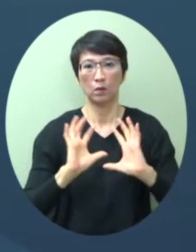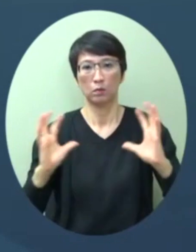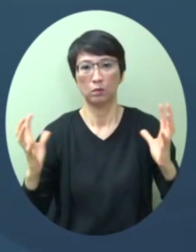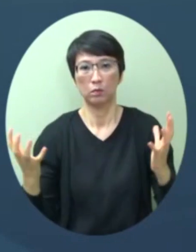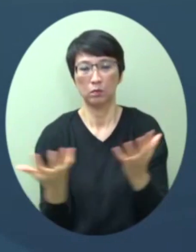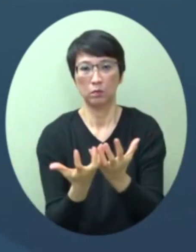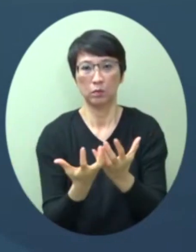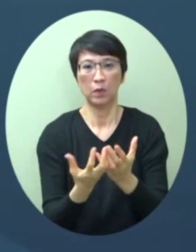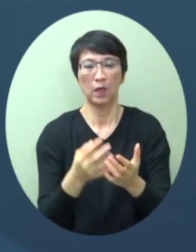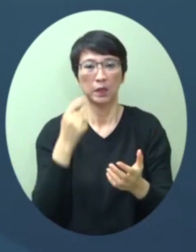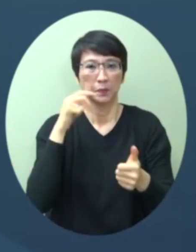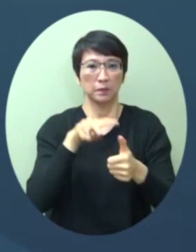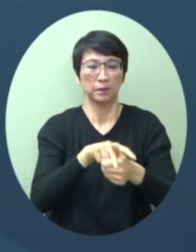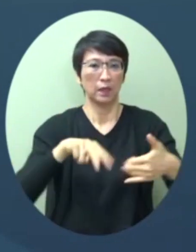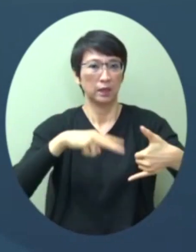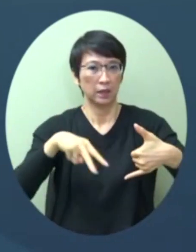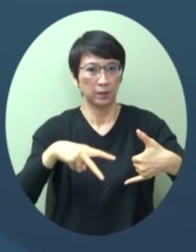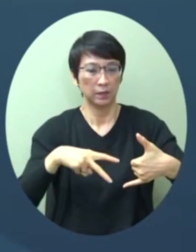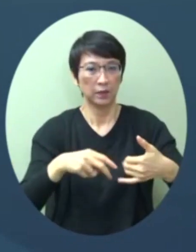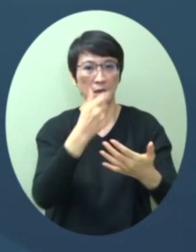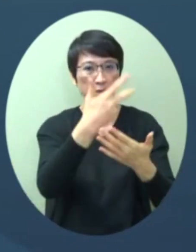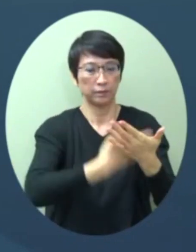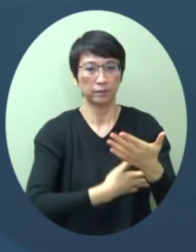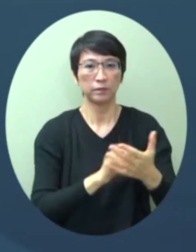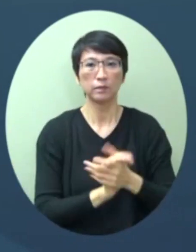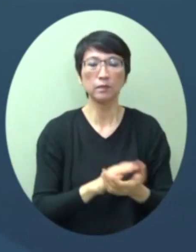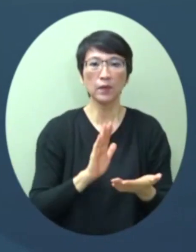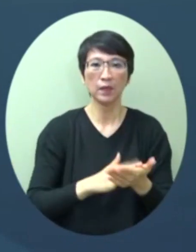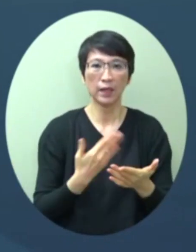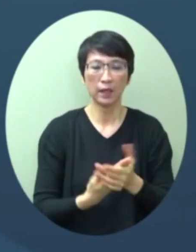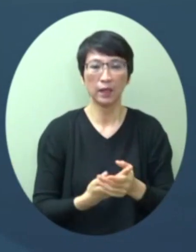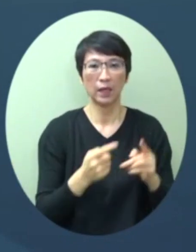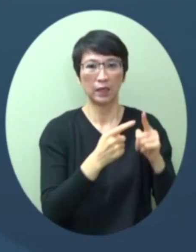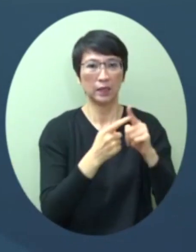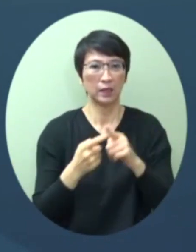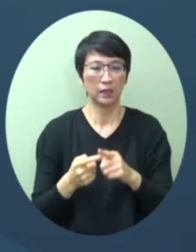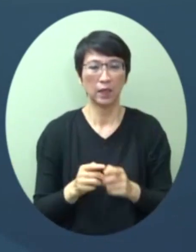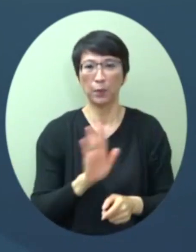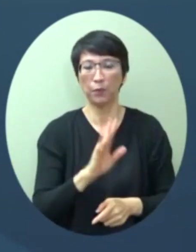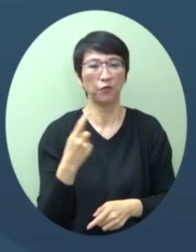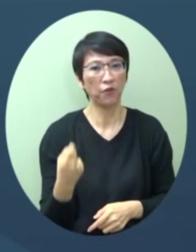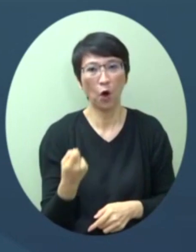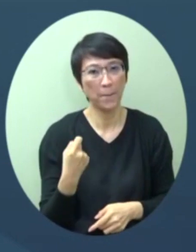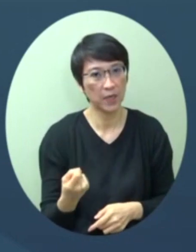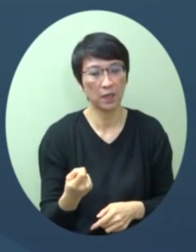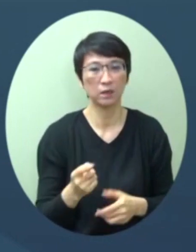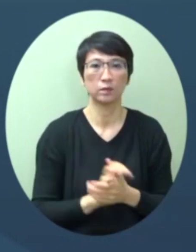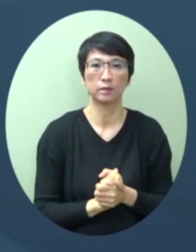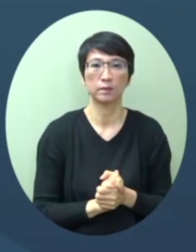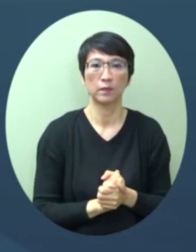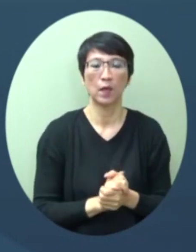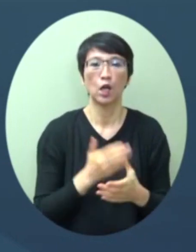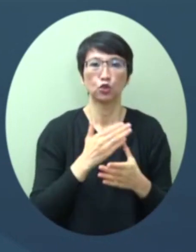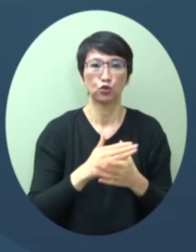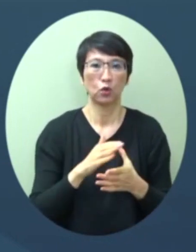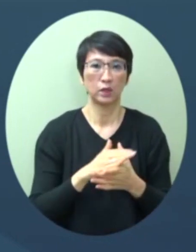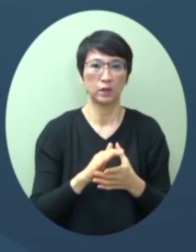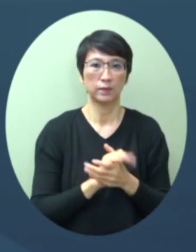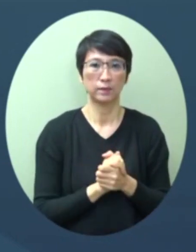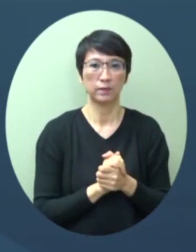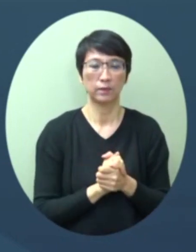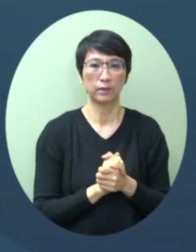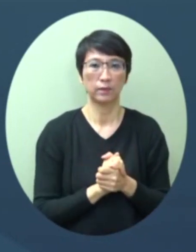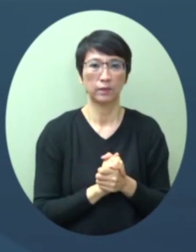一个有效的措施但是它也是一个相当令市民不方便的措施所以在